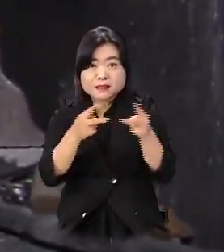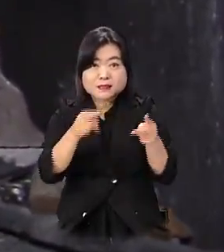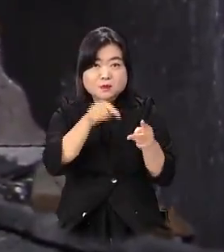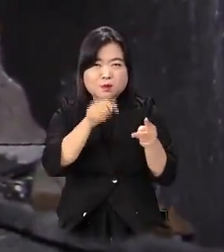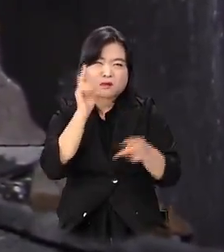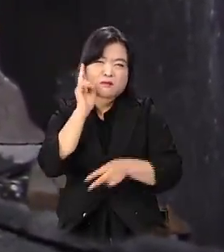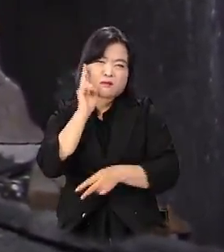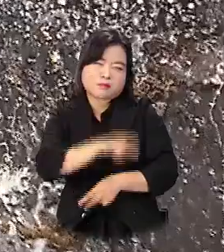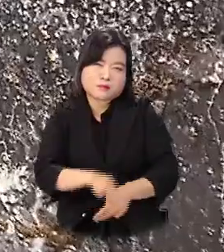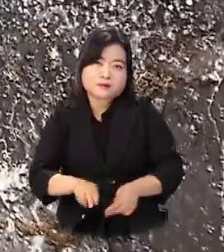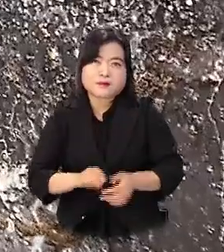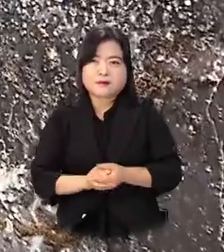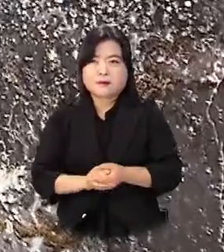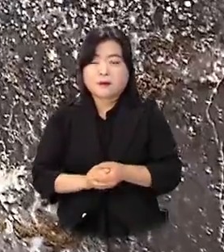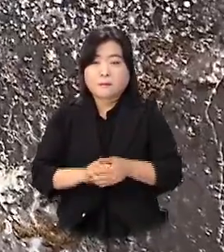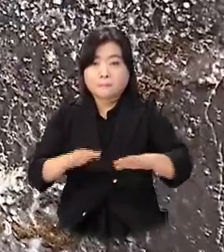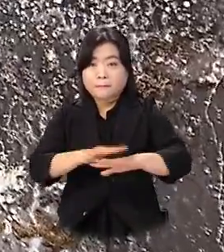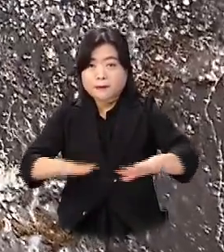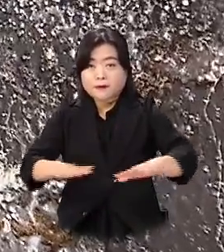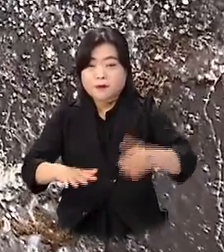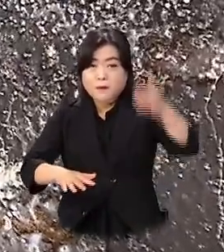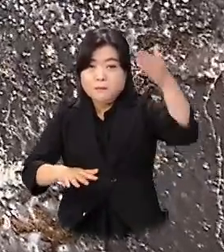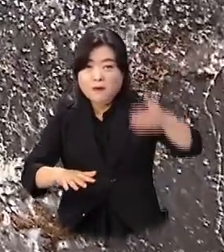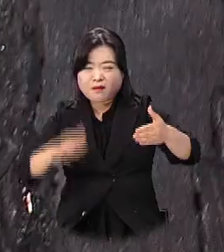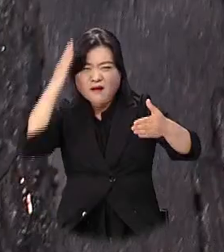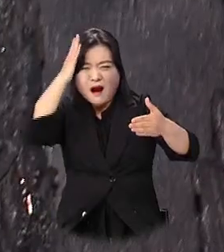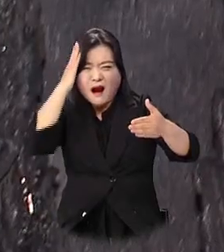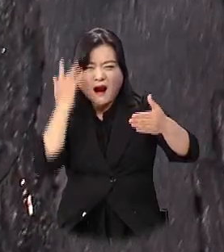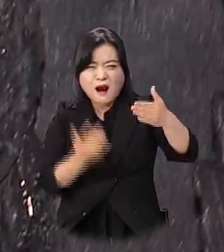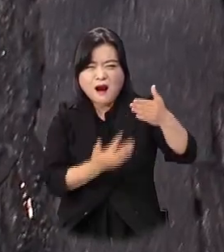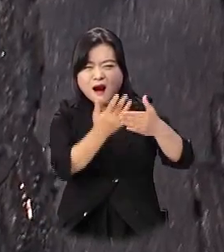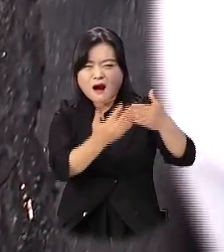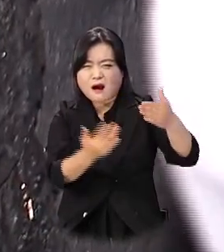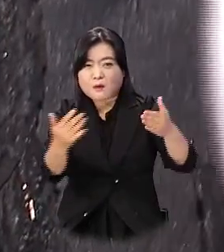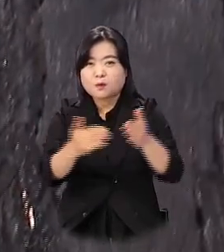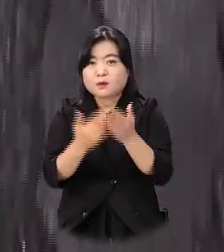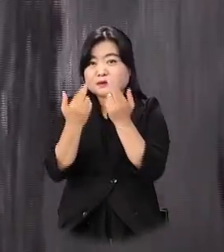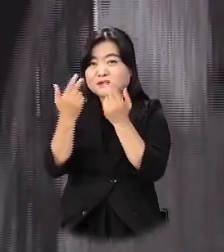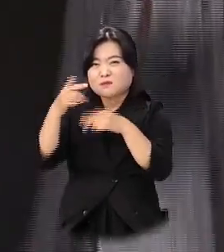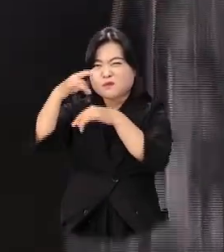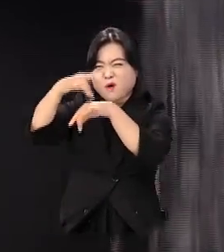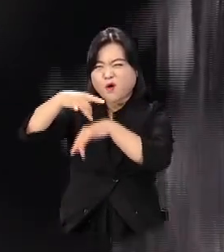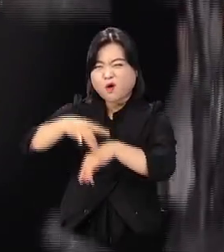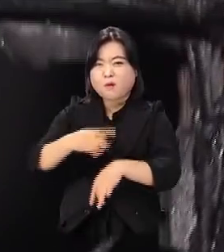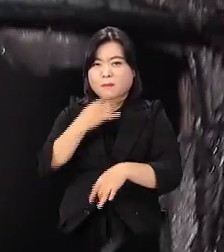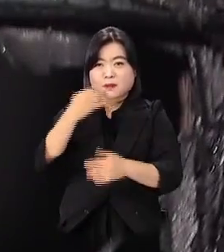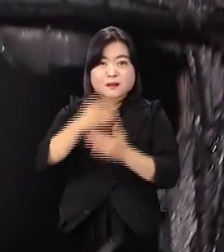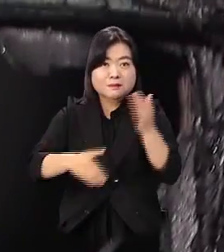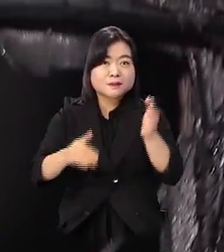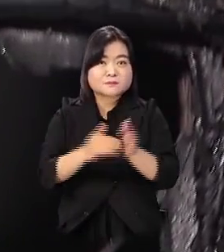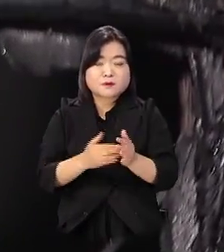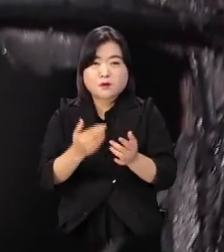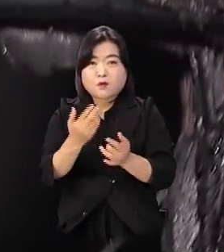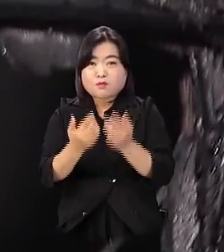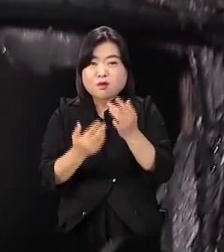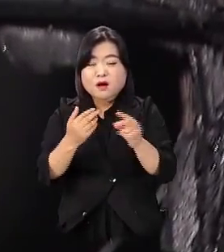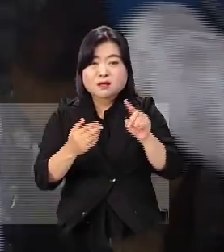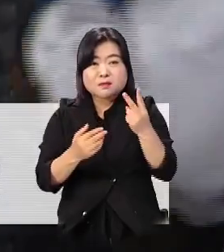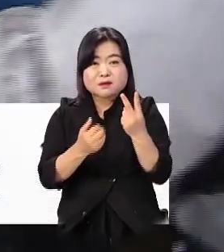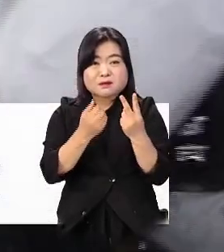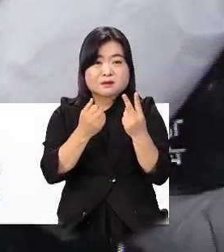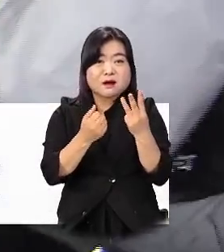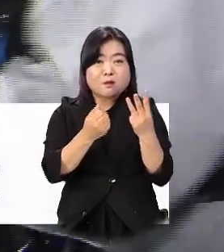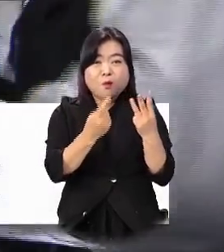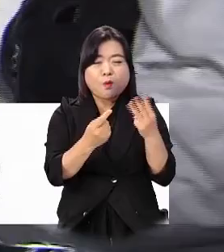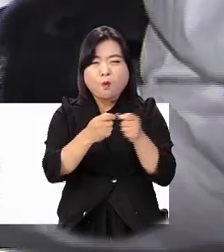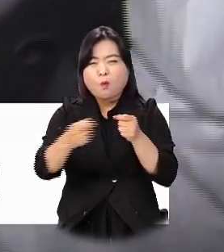너무 처참합니다. 바닥과 벽은 시커멓게 타버렸고 창문은 뼈대만 남았습니다. 불이 난 203호에서 5-6m